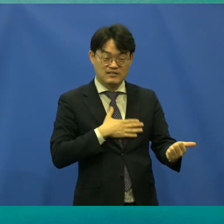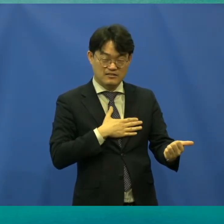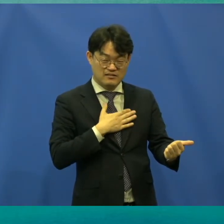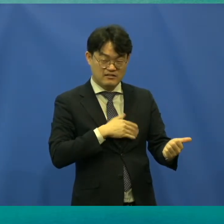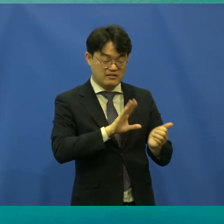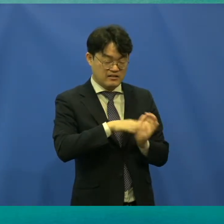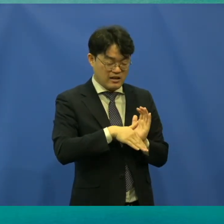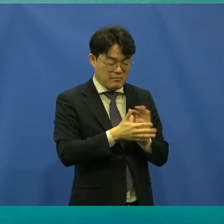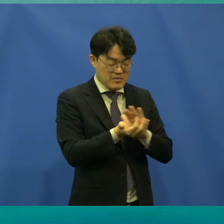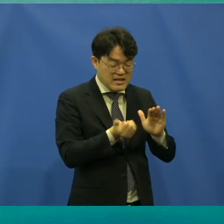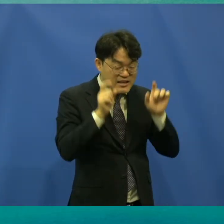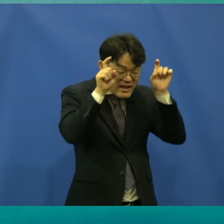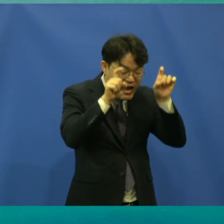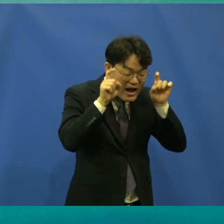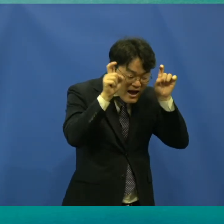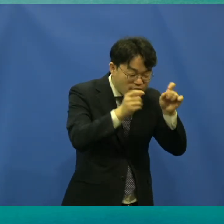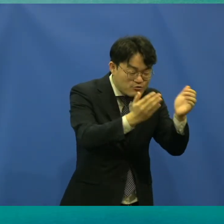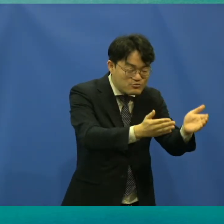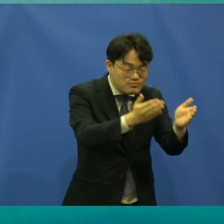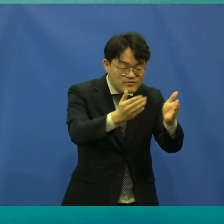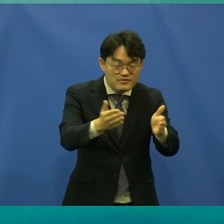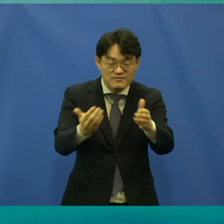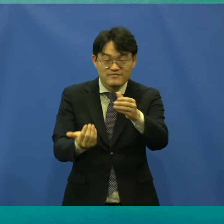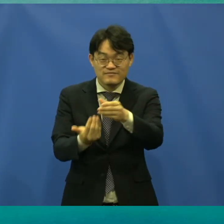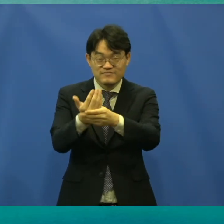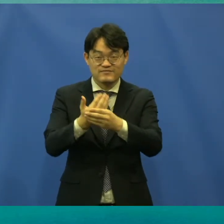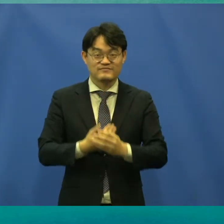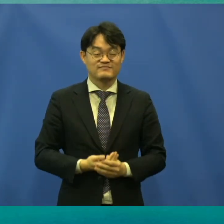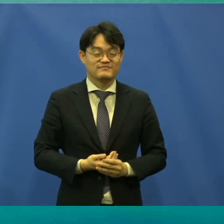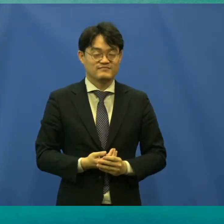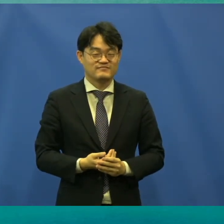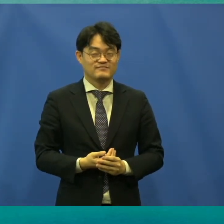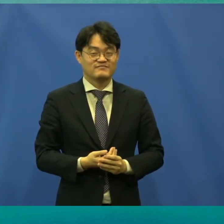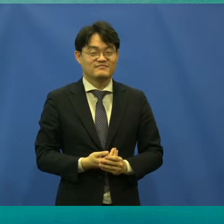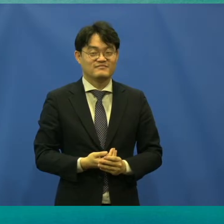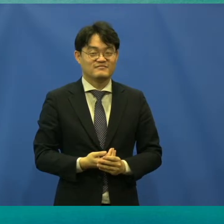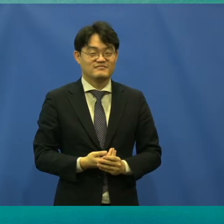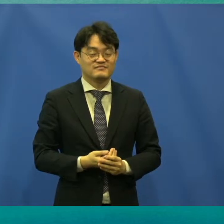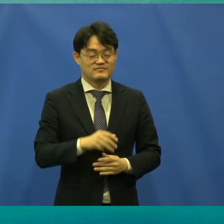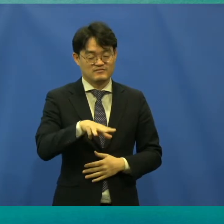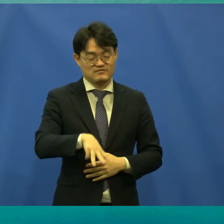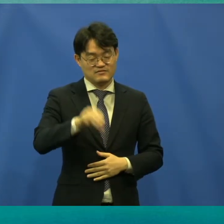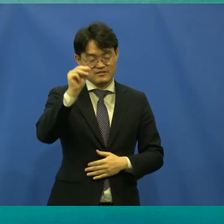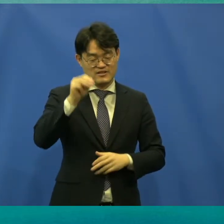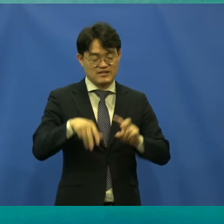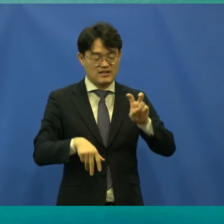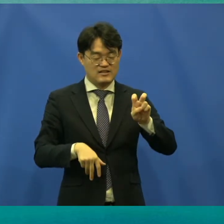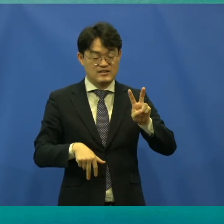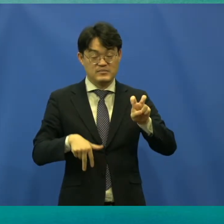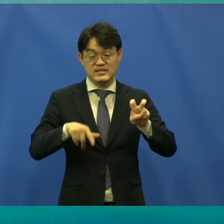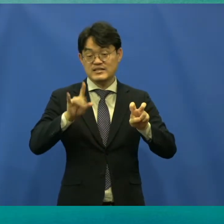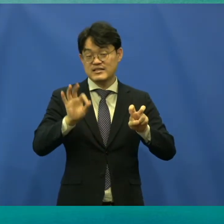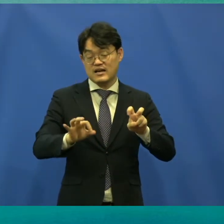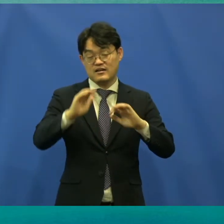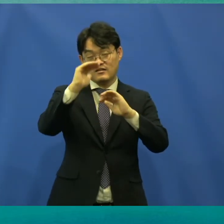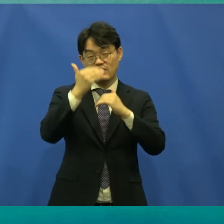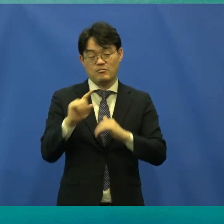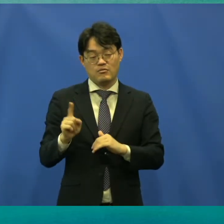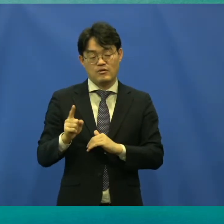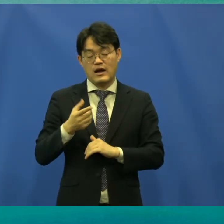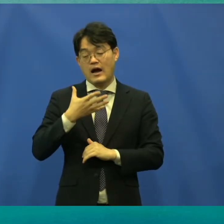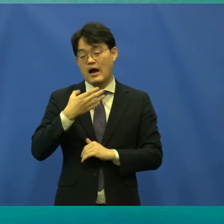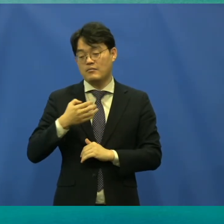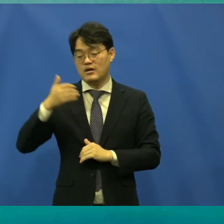써놨는데 뜨나 모르겠네요. 안 뜨는 것 같습니다. 제가 읽겠습니다. 아브라함이 눈을